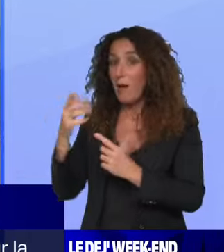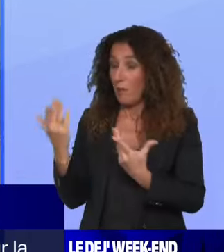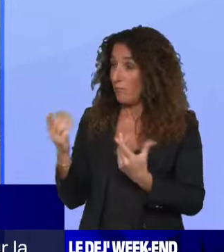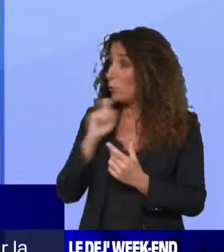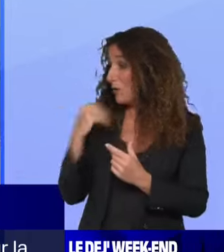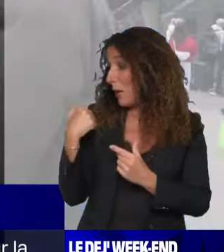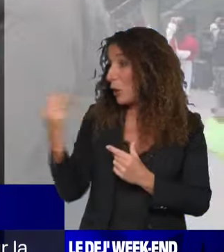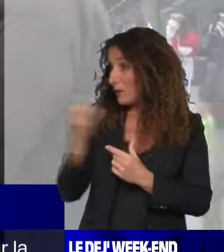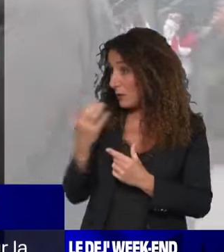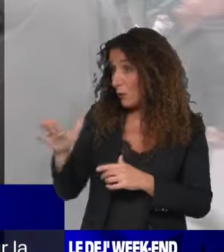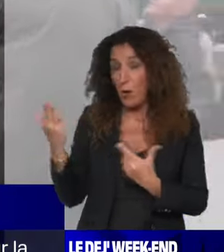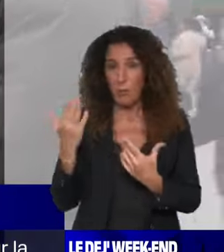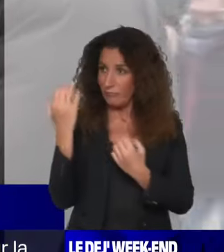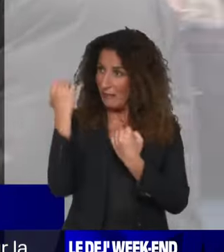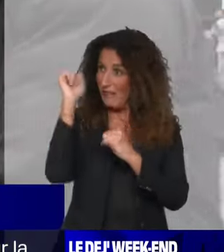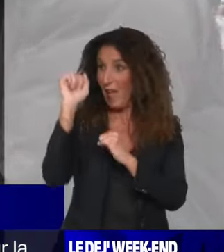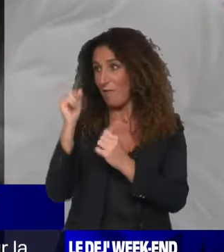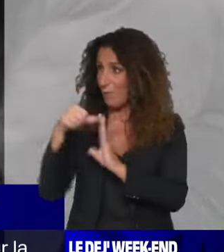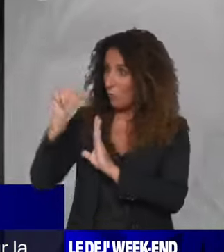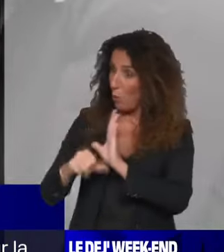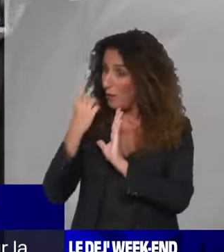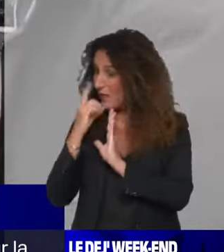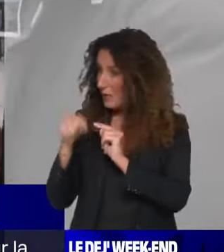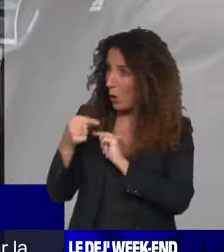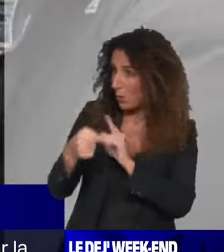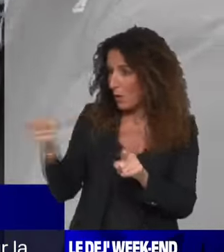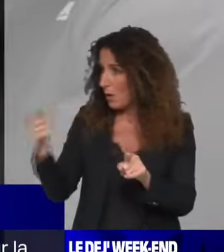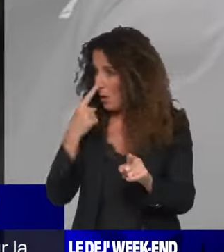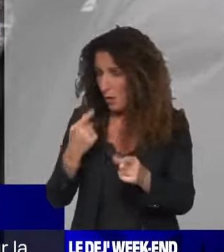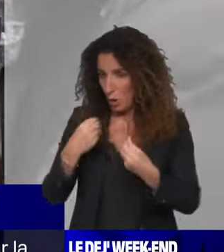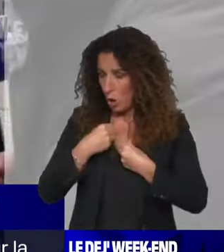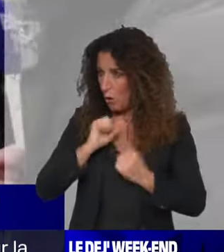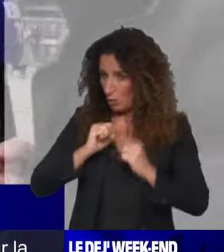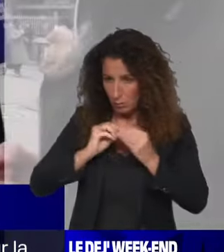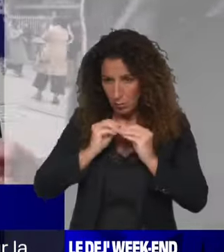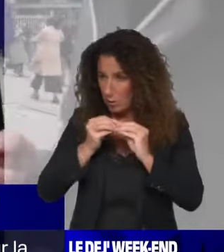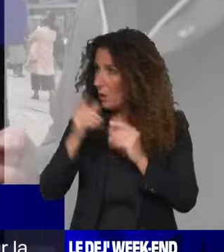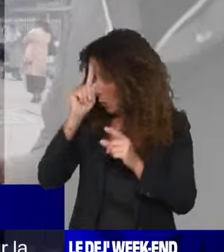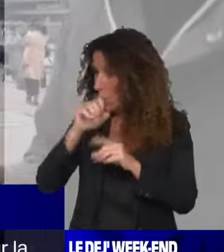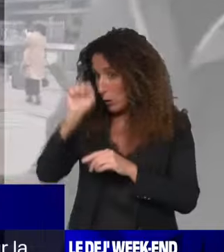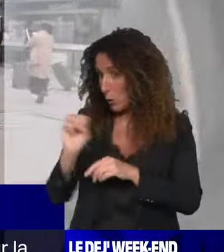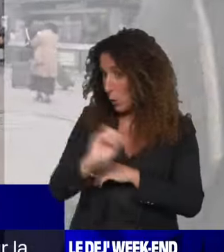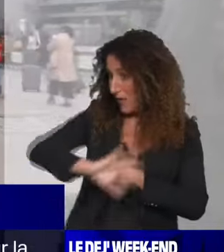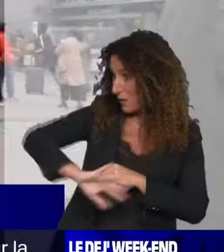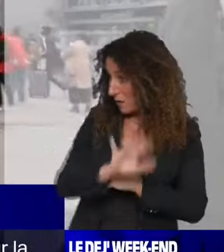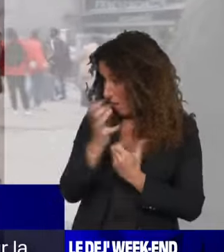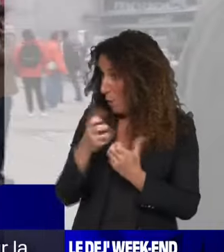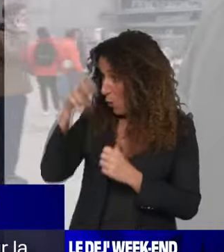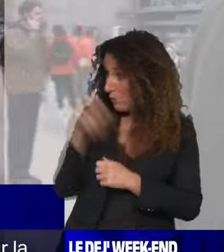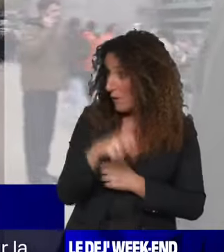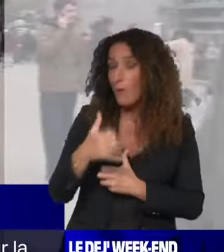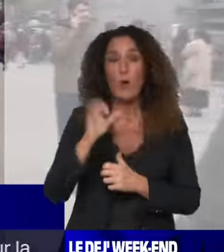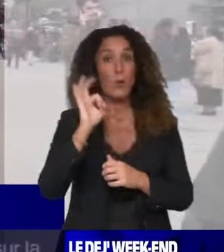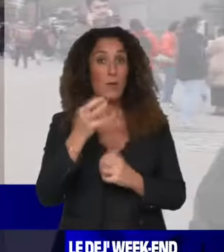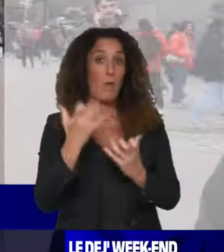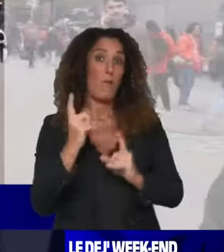grève, ça va sans doute impacter mon mois de décembre parce que vous avez prévu de partir dans le sud-ouest, là, fin décembre. Je veux passer les fêtes avec ma famille